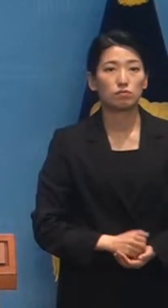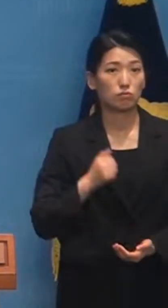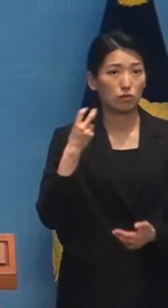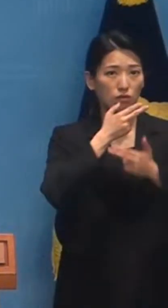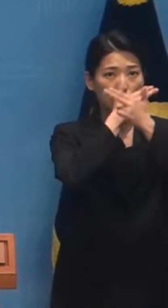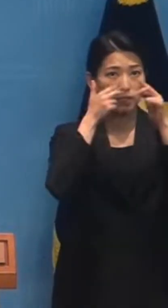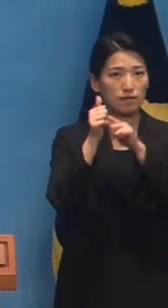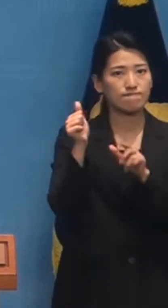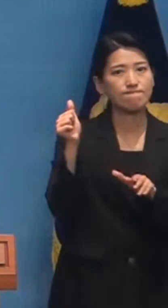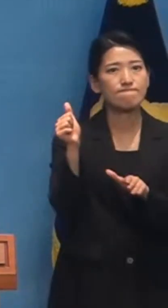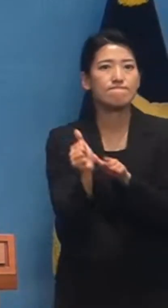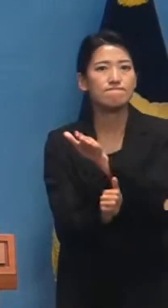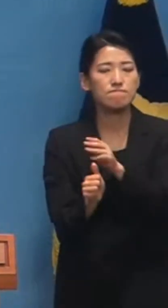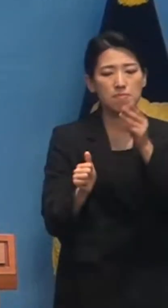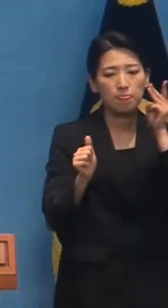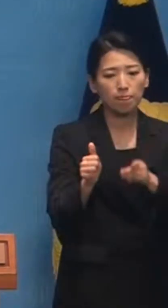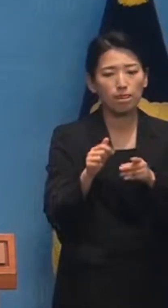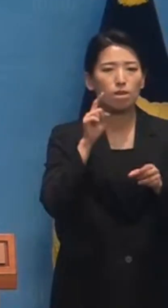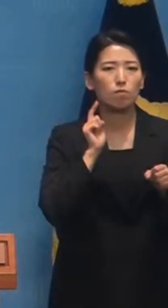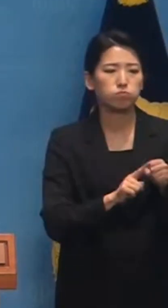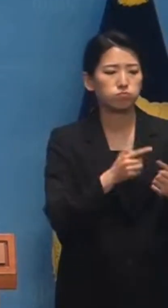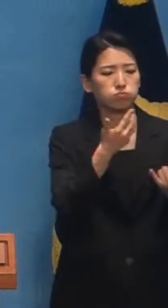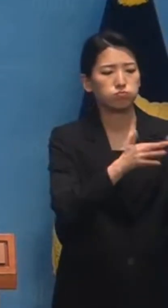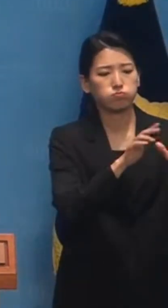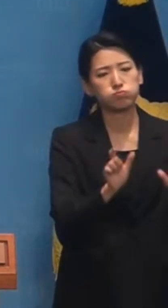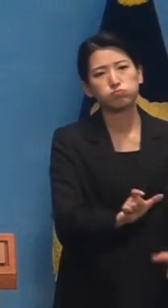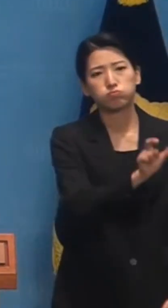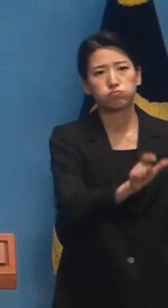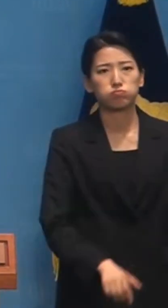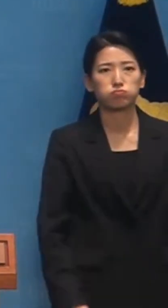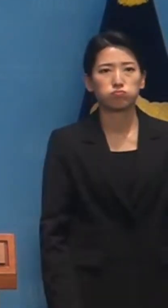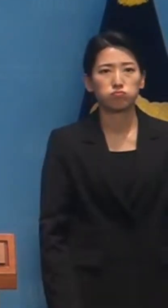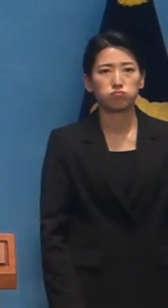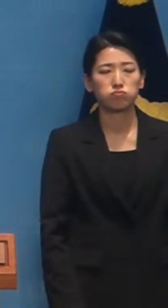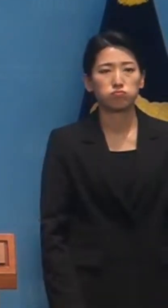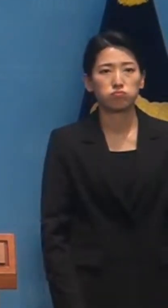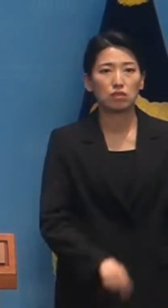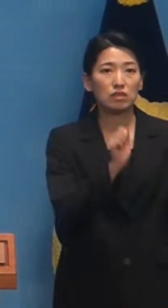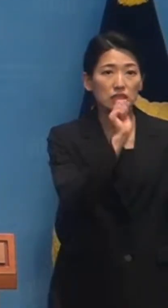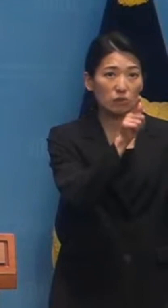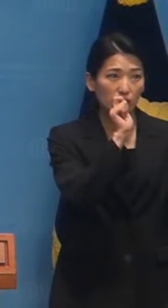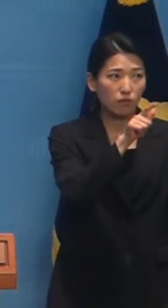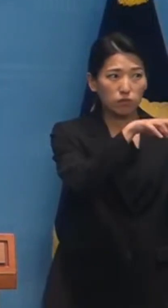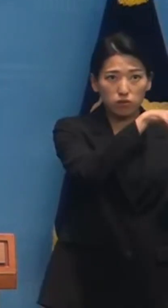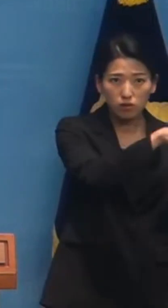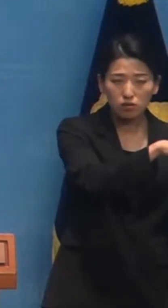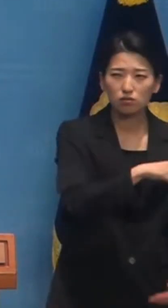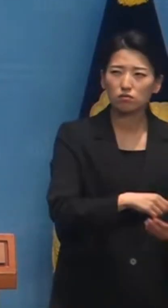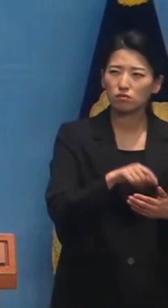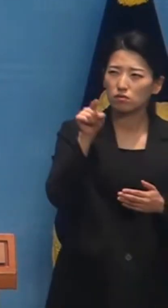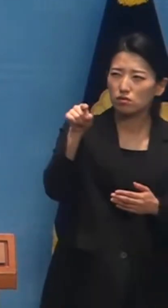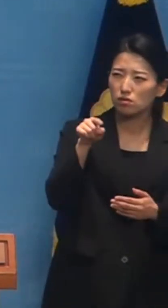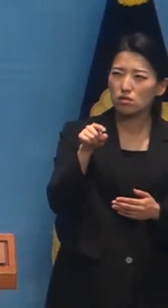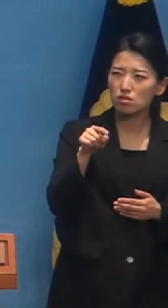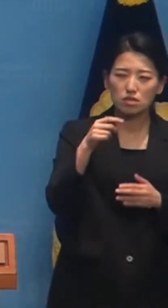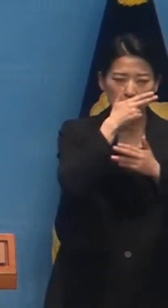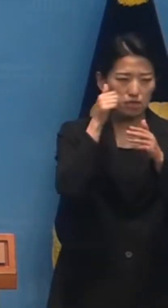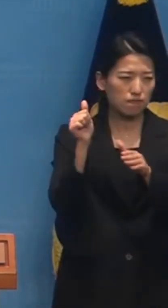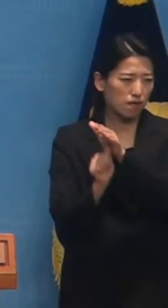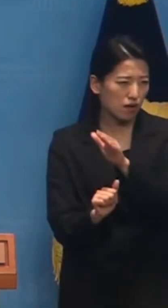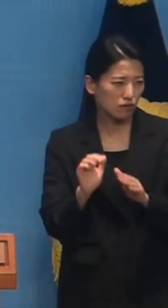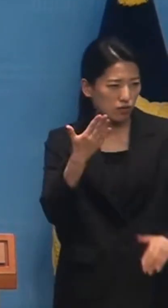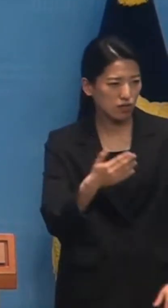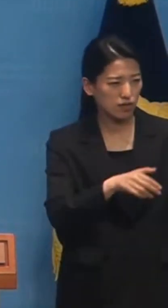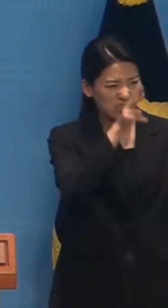이어지고 있습니다. 5월 12일 트위터를 통해서 이재명은 부정선거로 취임하기 전에 죽는다, 경찰들 다 죽여버리고 싶다는 등의